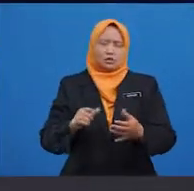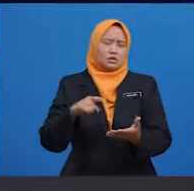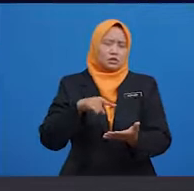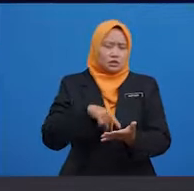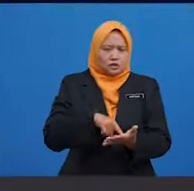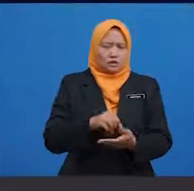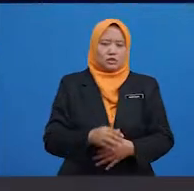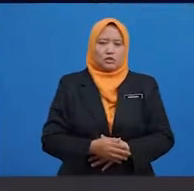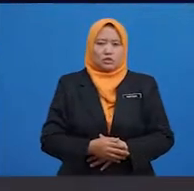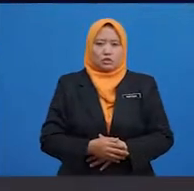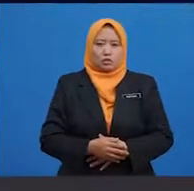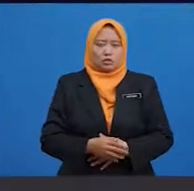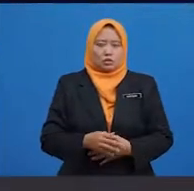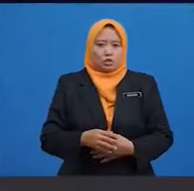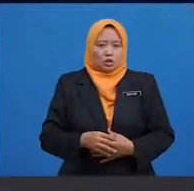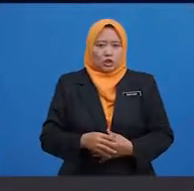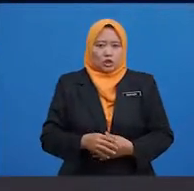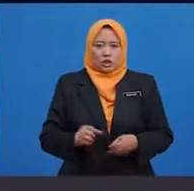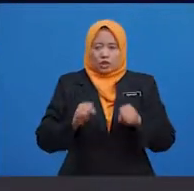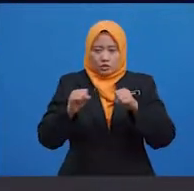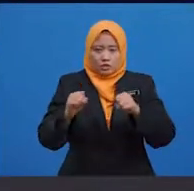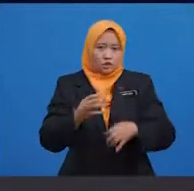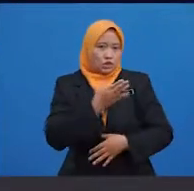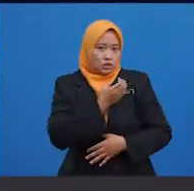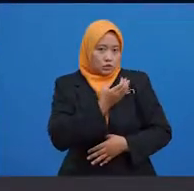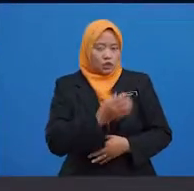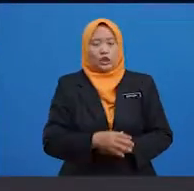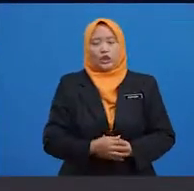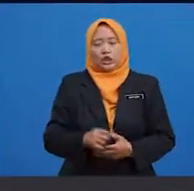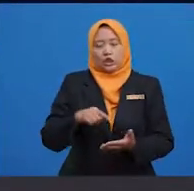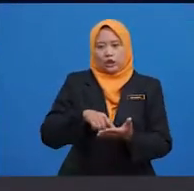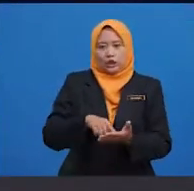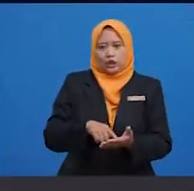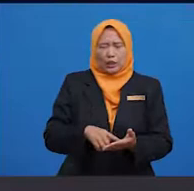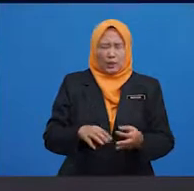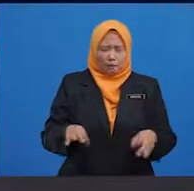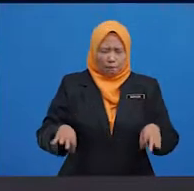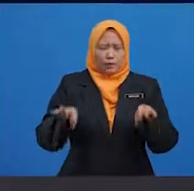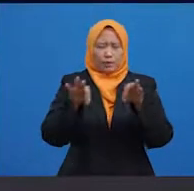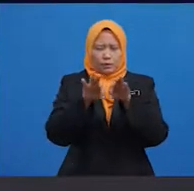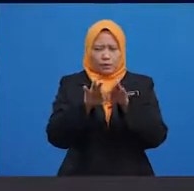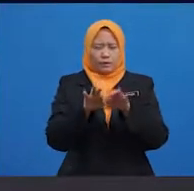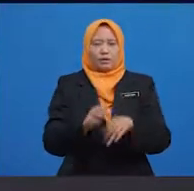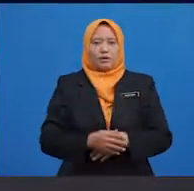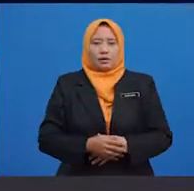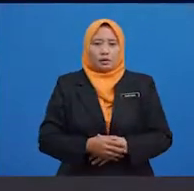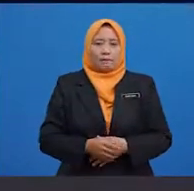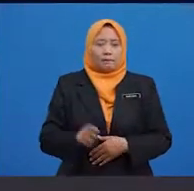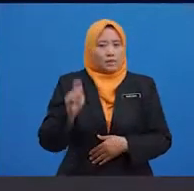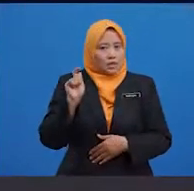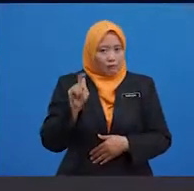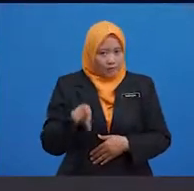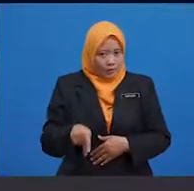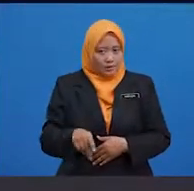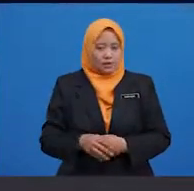penting kerana ia bertindak memastikan peredaran darah berlaku yang mana